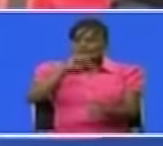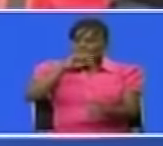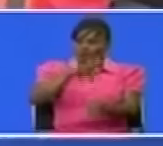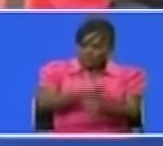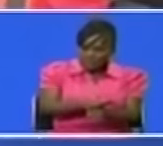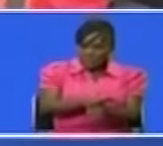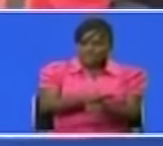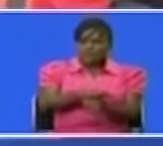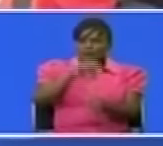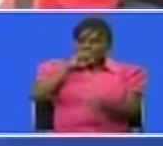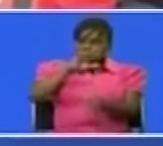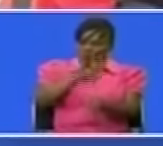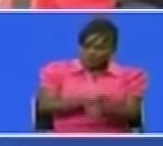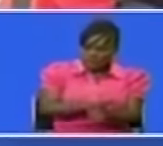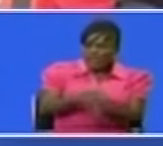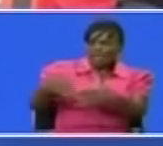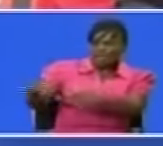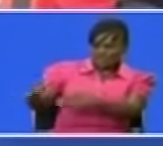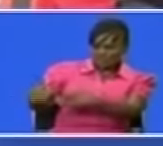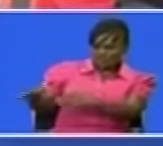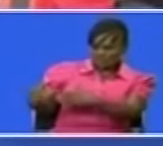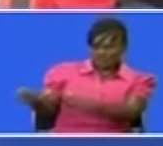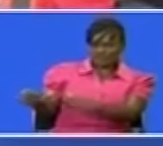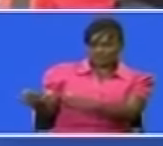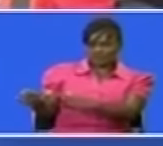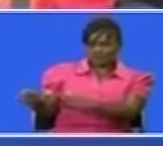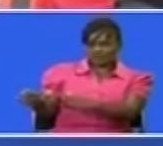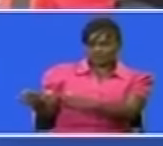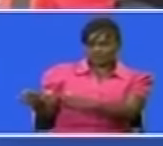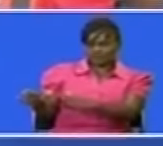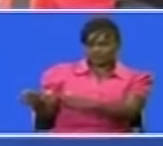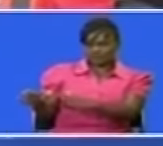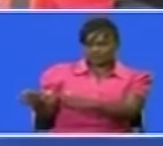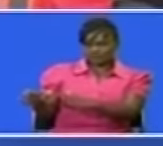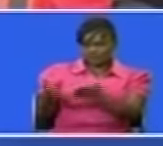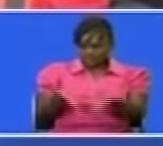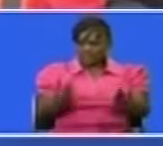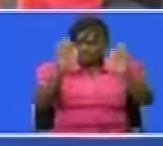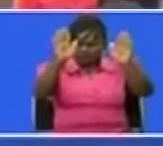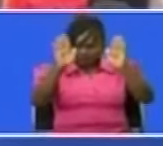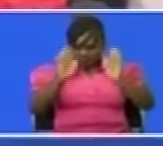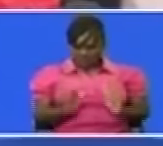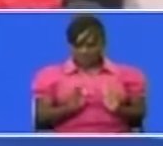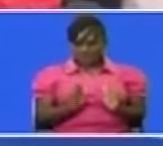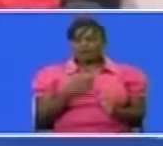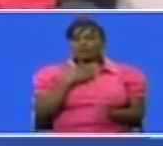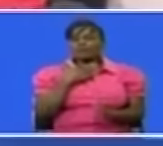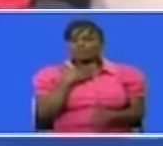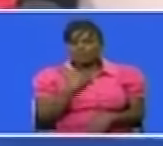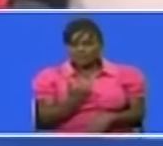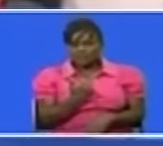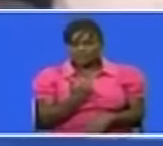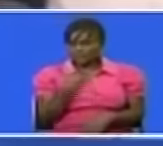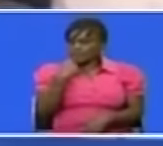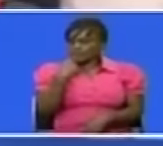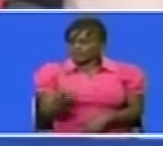Tumeahidiwa, imetengwa na tunaongojea mpaka leo. Hiyo ni jambo la muhimu sana. Tungependa